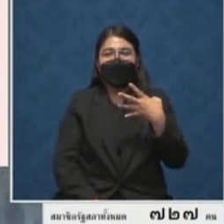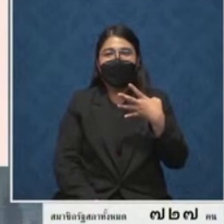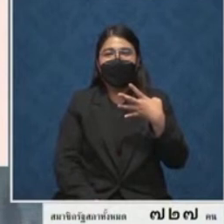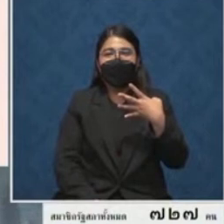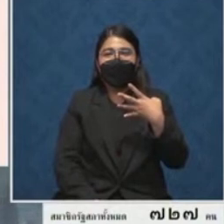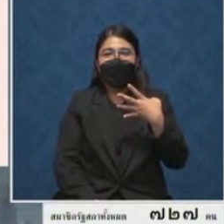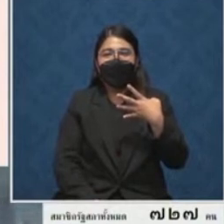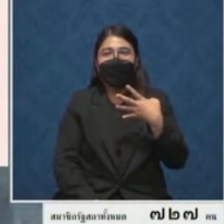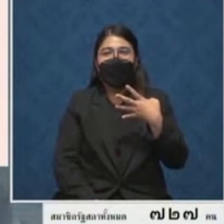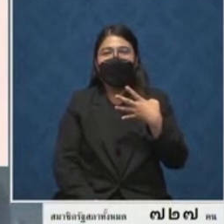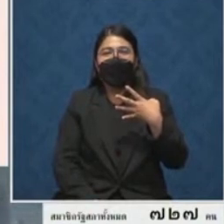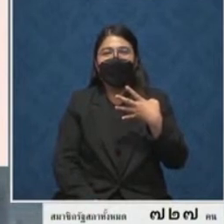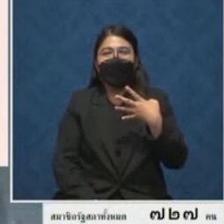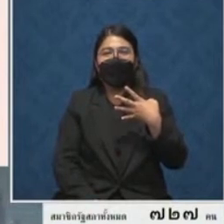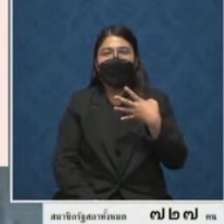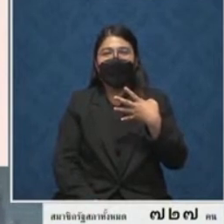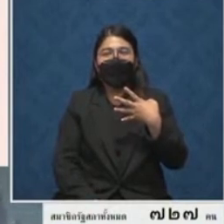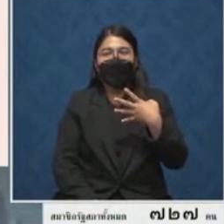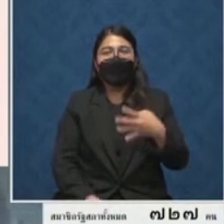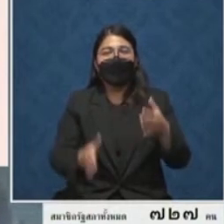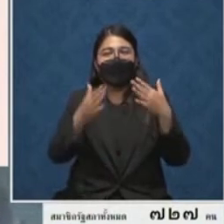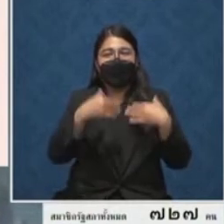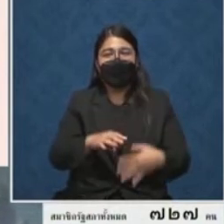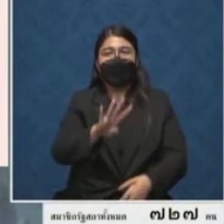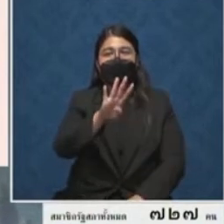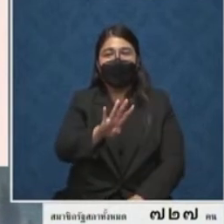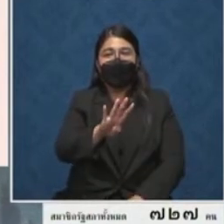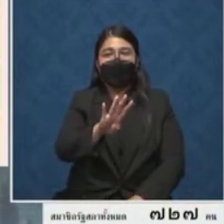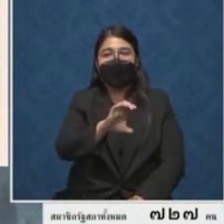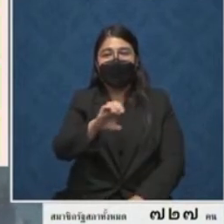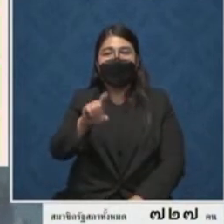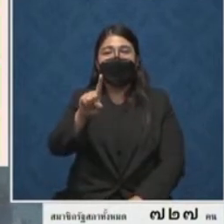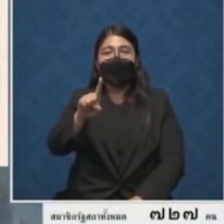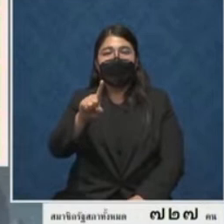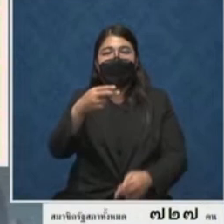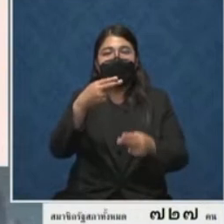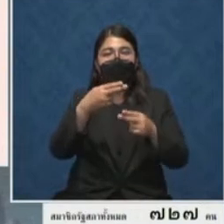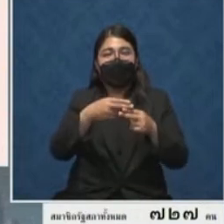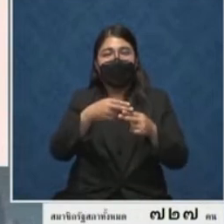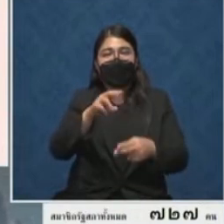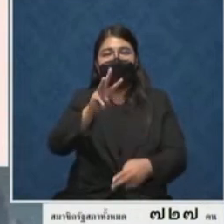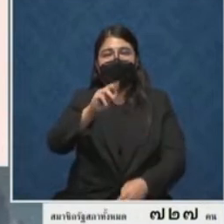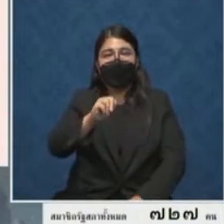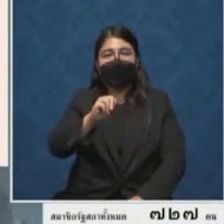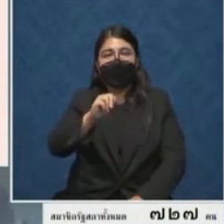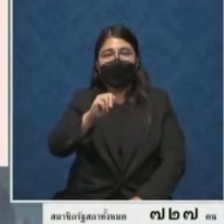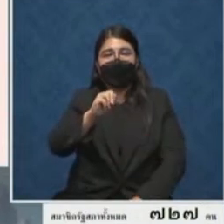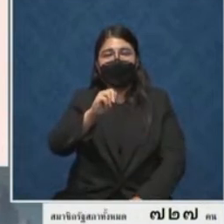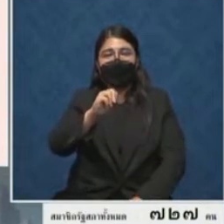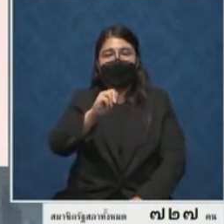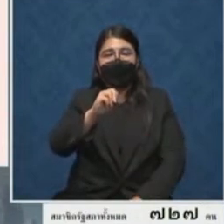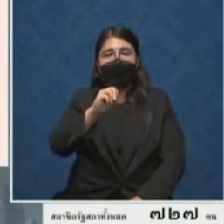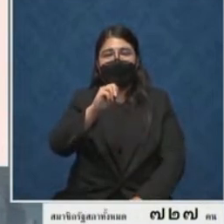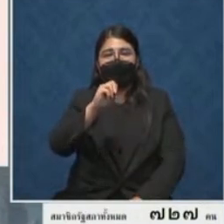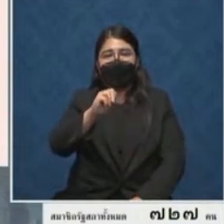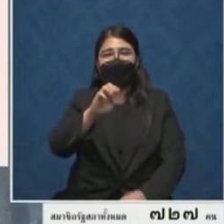สี่ร้อยหนึ่งนางสาวมัลลิกาจิรพันธ์วานิช หนึ่งรับหลัก